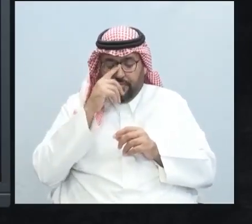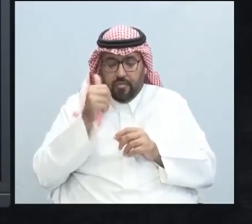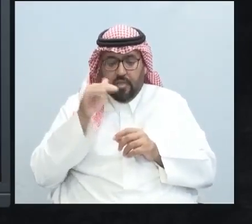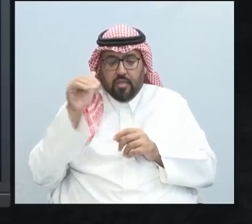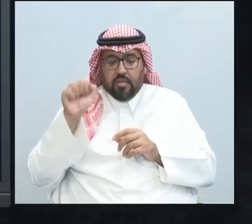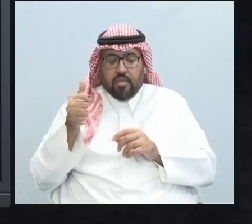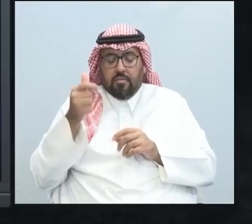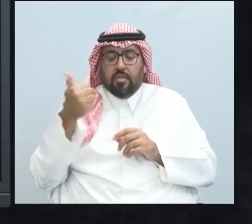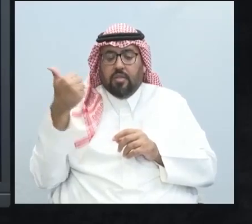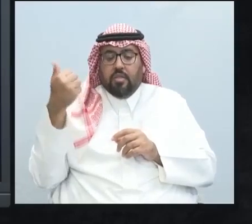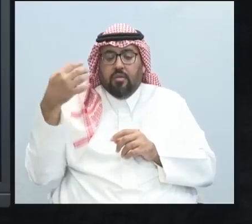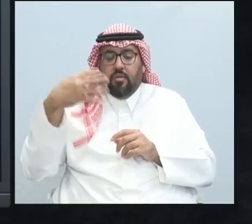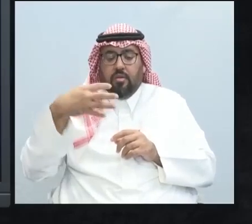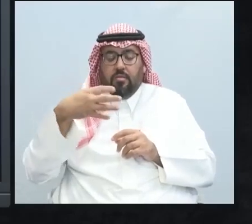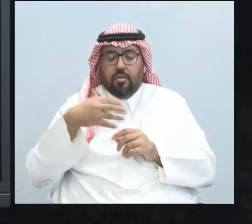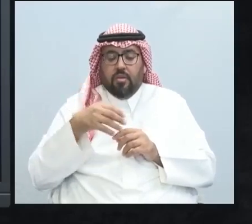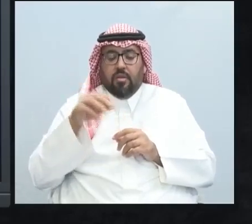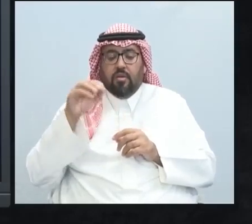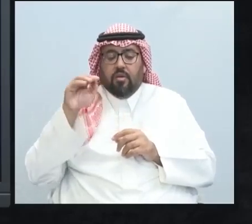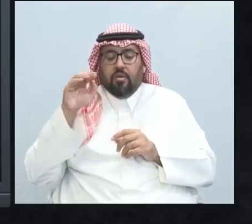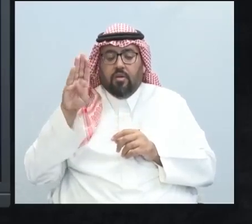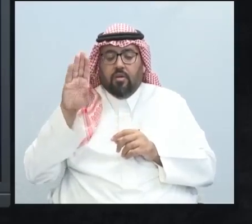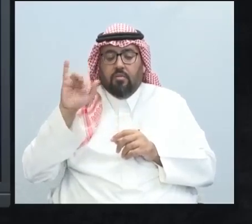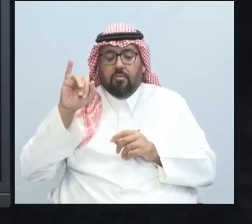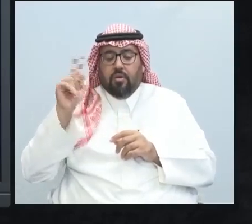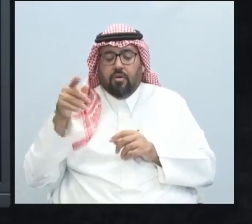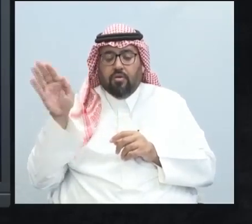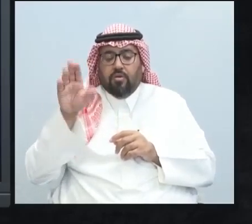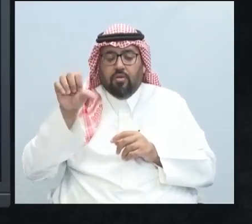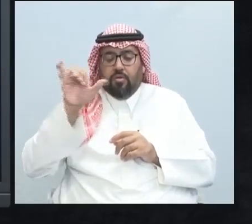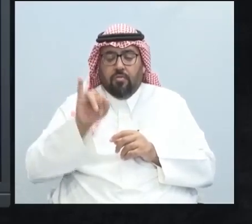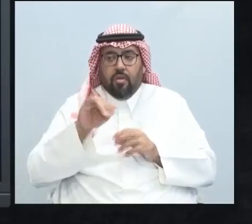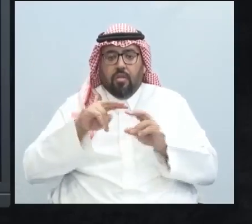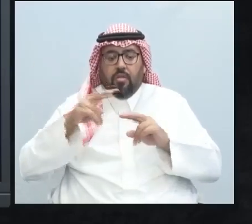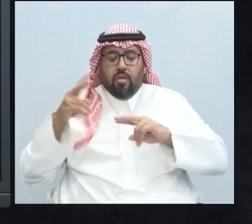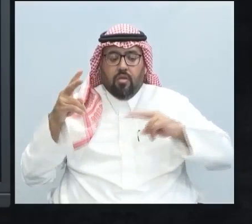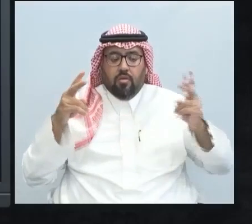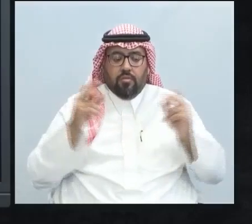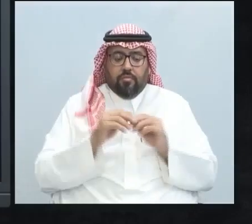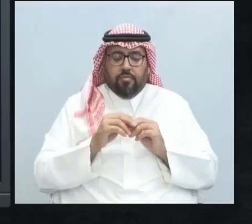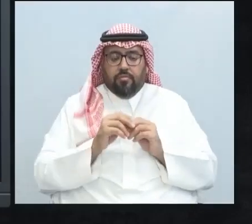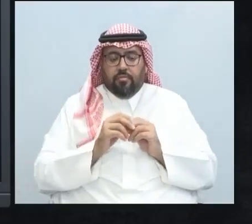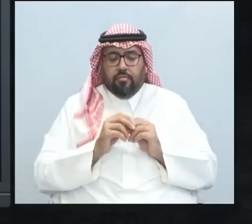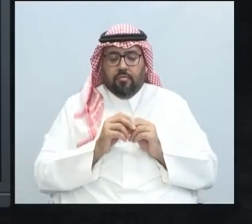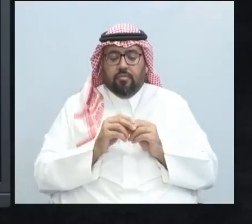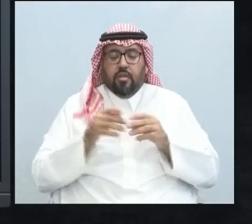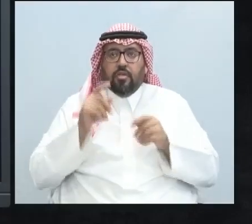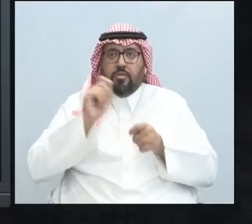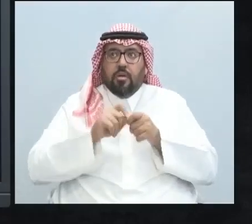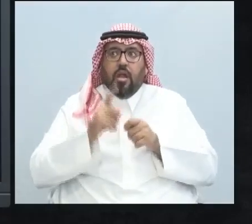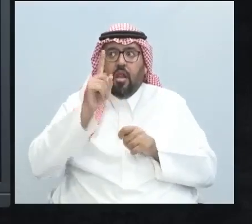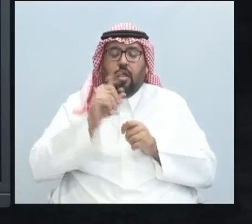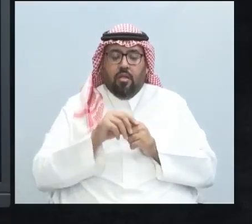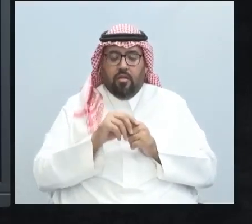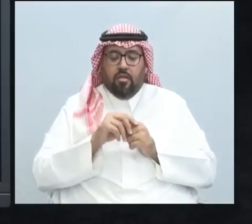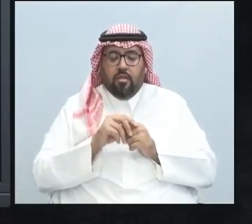ينتج عنه 46 كروموسوم لعلك ولعلك تتخيل حجم التغيرات التي سوف تحدث لهذا الجنين فمن حكمه الله ان